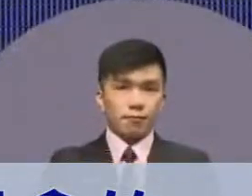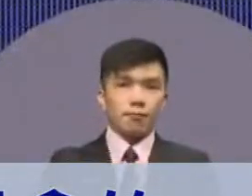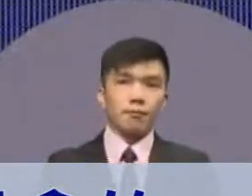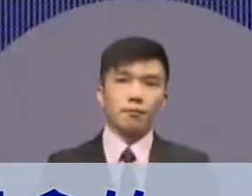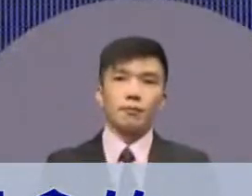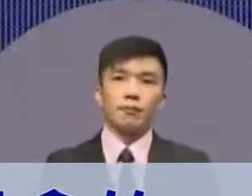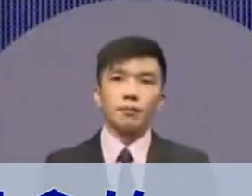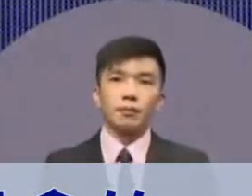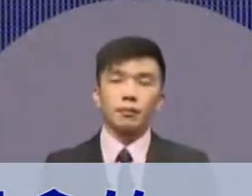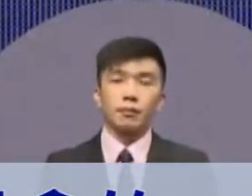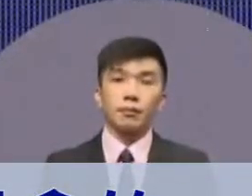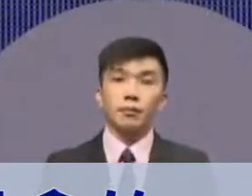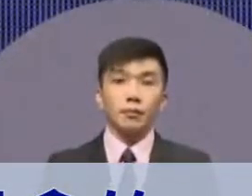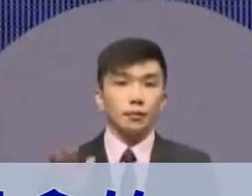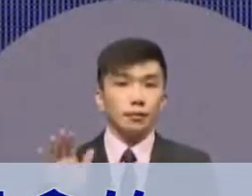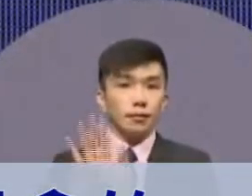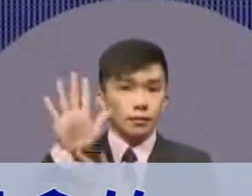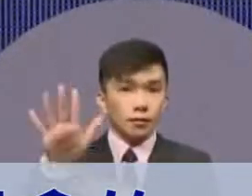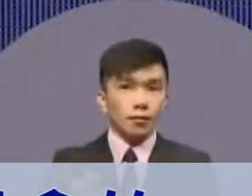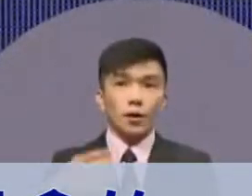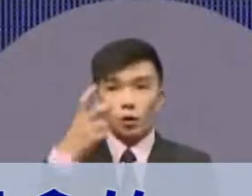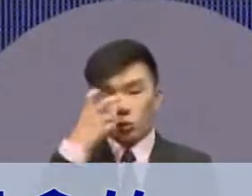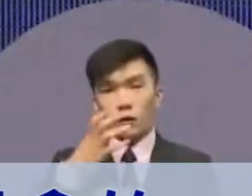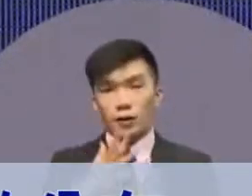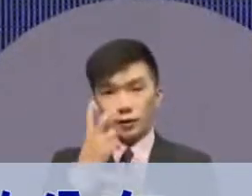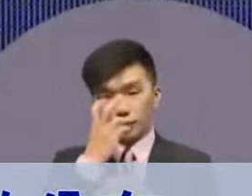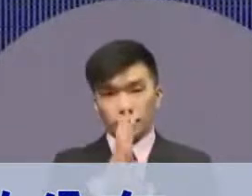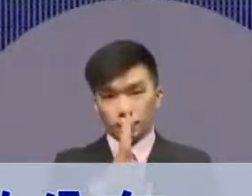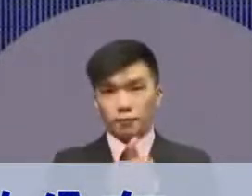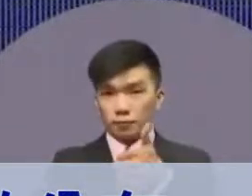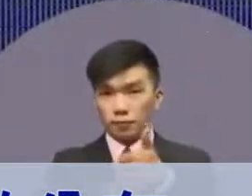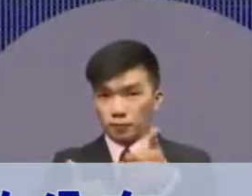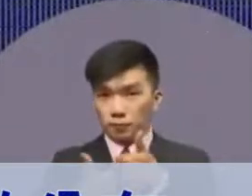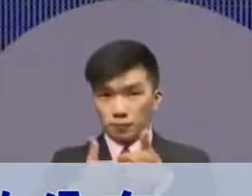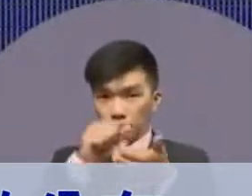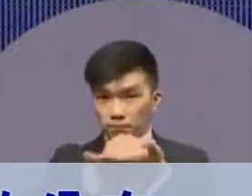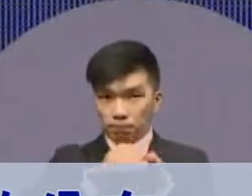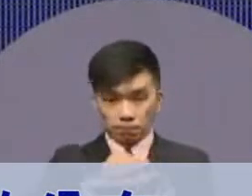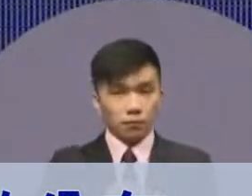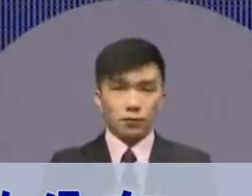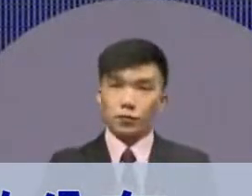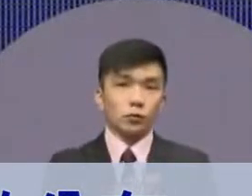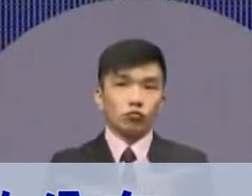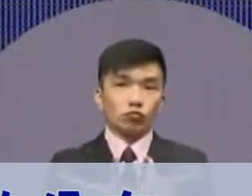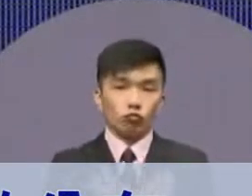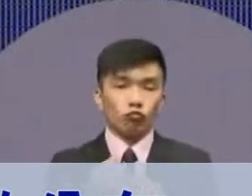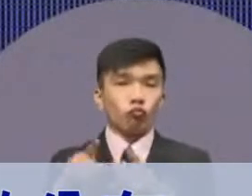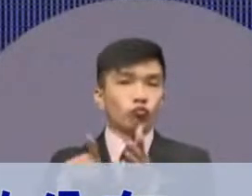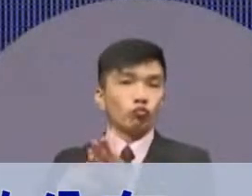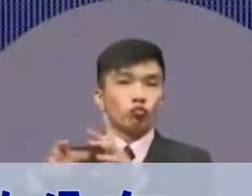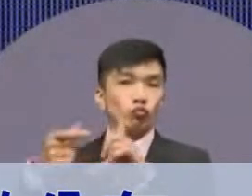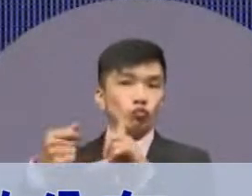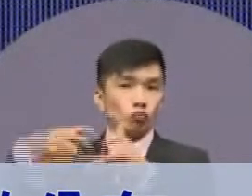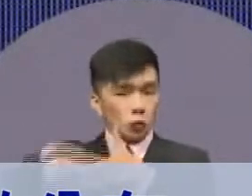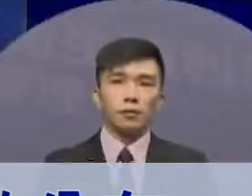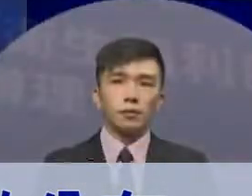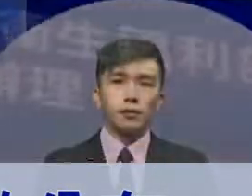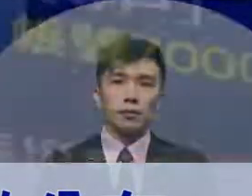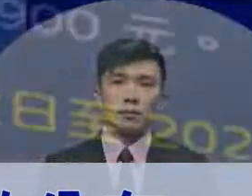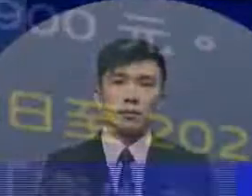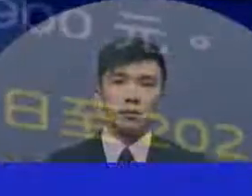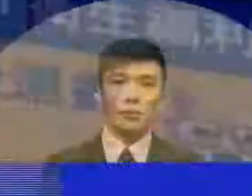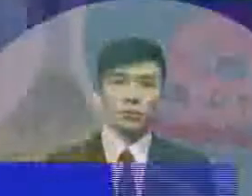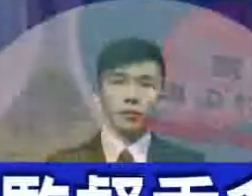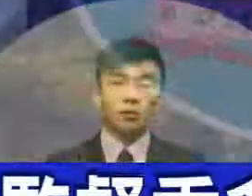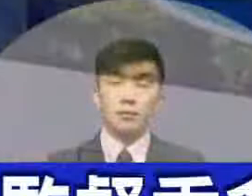所有的管理与监督委员会的会议记录，我们也都会在这个专区来做公布。 强